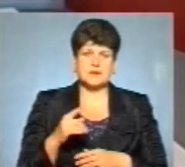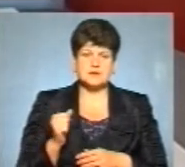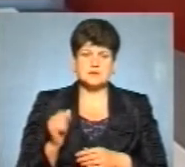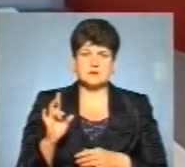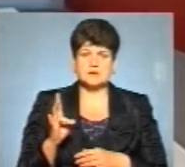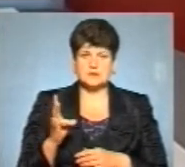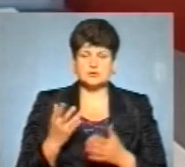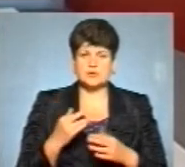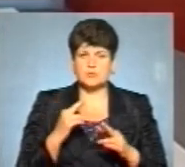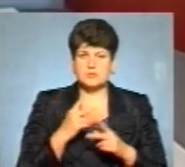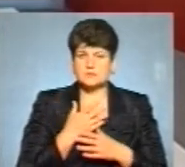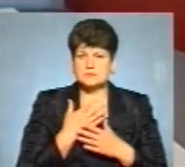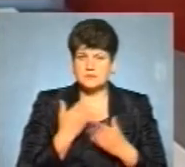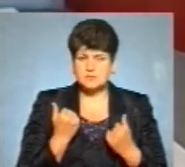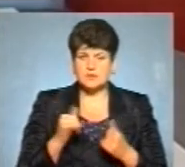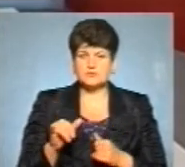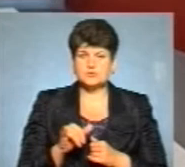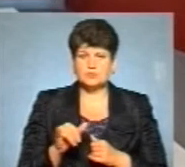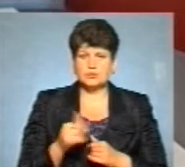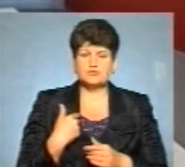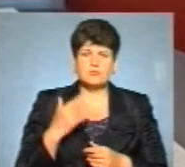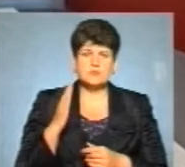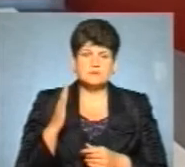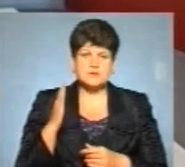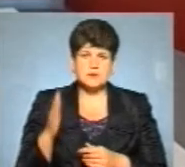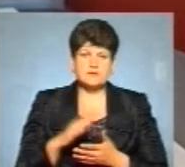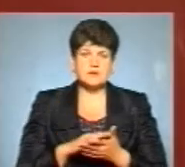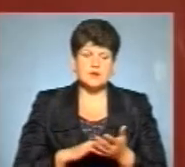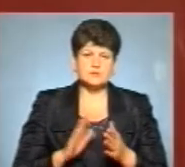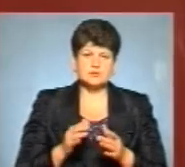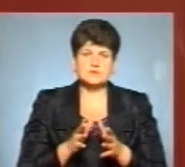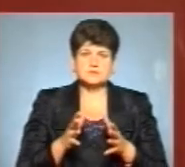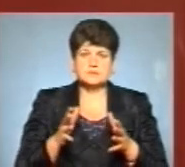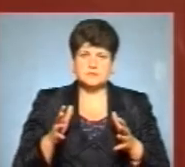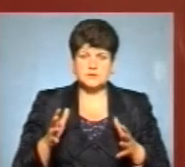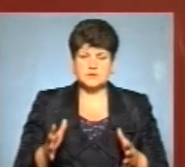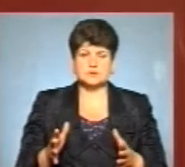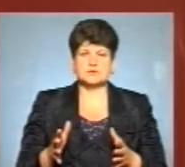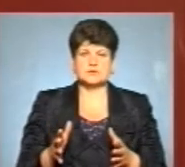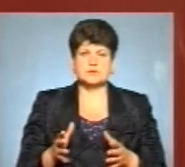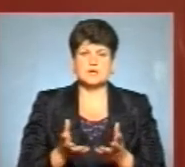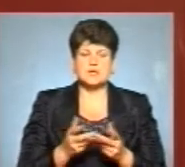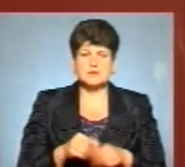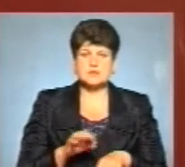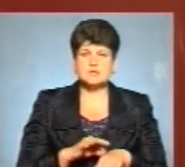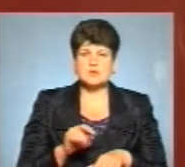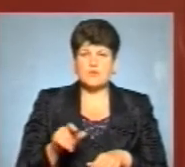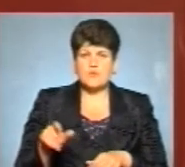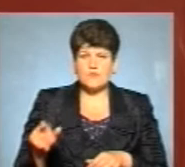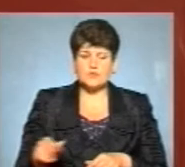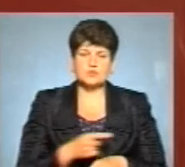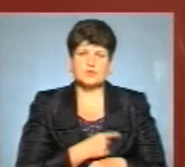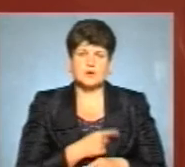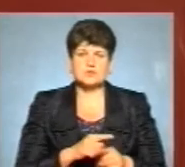неділю, якщо я не помиляюся, суботу. Якщо в перспективі і далі буде збільшуватись такою інтенсивністю кількість хворих, то